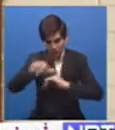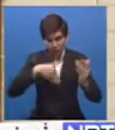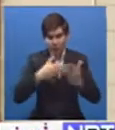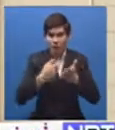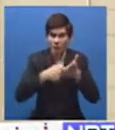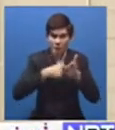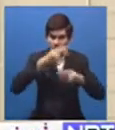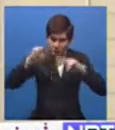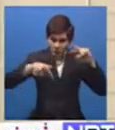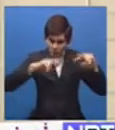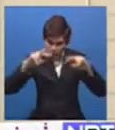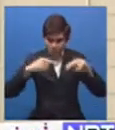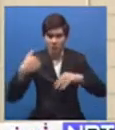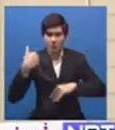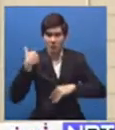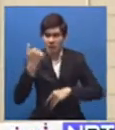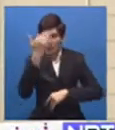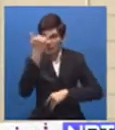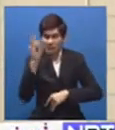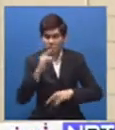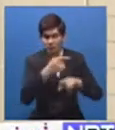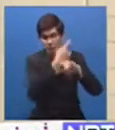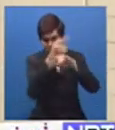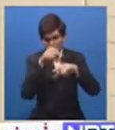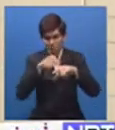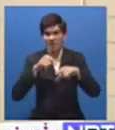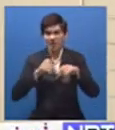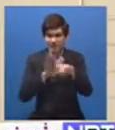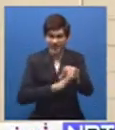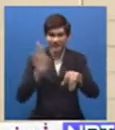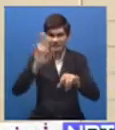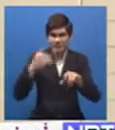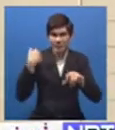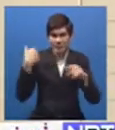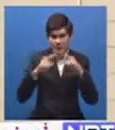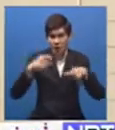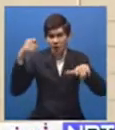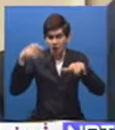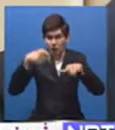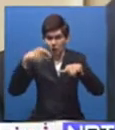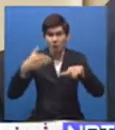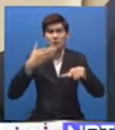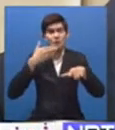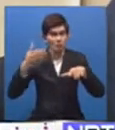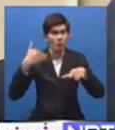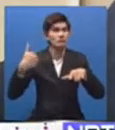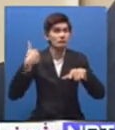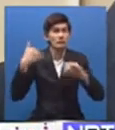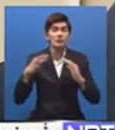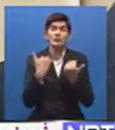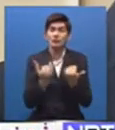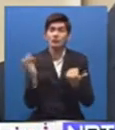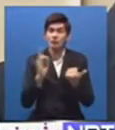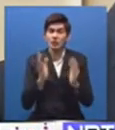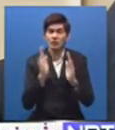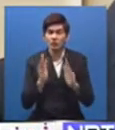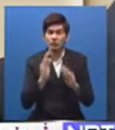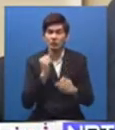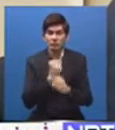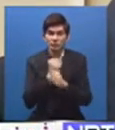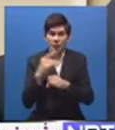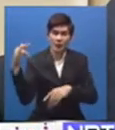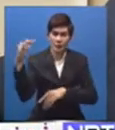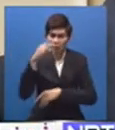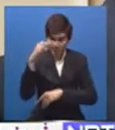ซึ่งแม้เฮลิคอปเตอร์รุ่นดังกล่าวจะมีการใช้งานมายาวนานแต่ได้มีการบำรุงกำลังรักษาอย่างต่อเนื่องรวมทั้งนักบินผ่านการฝึกซ้